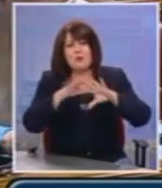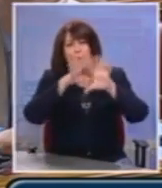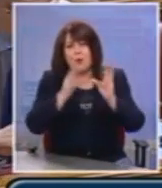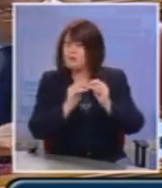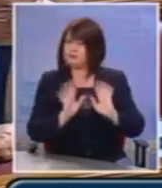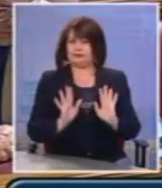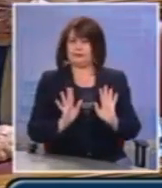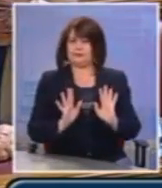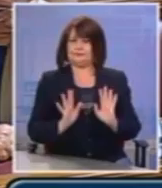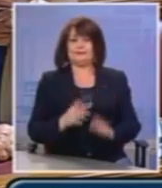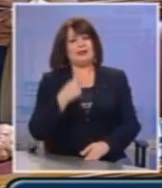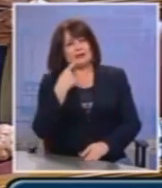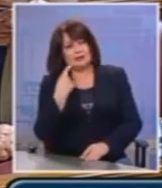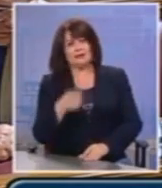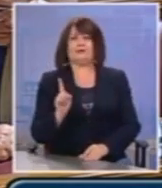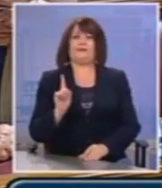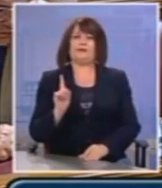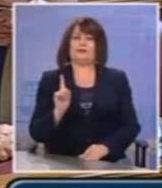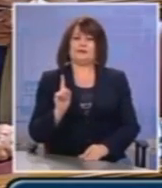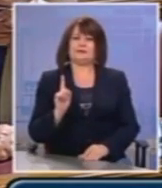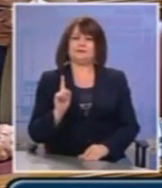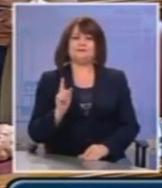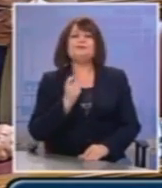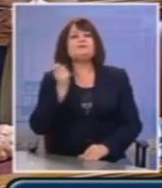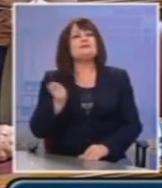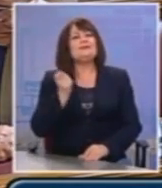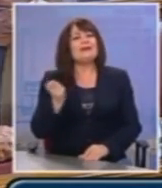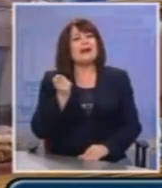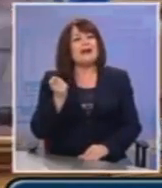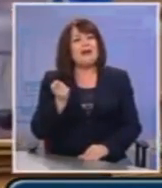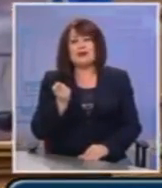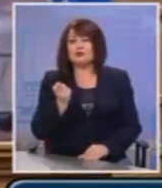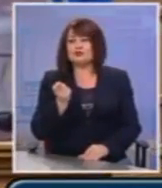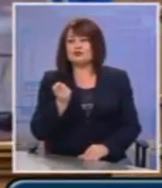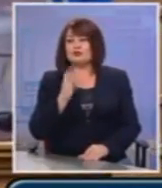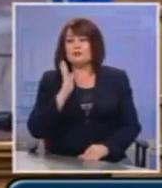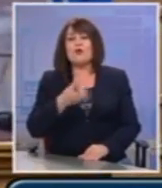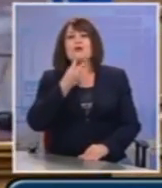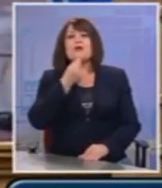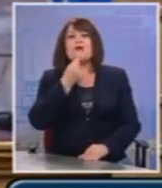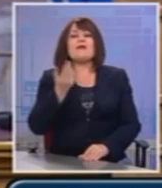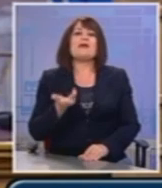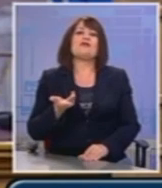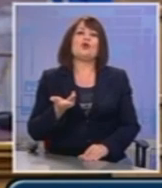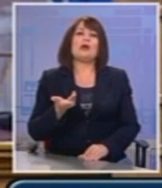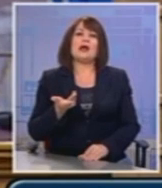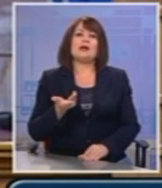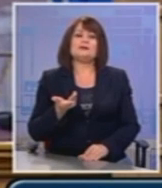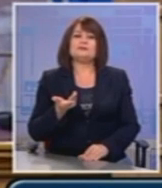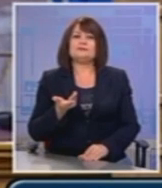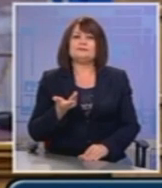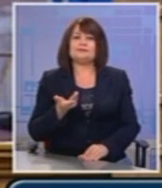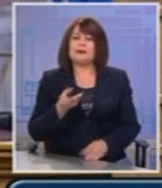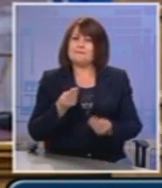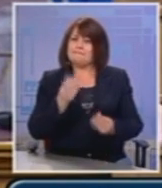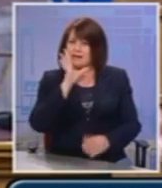καταστροφή είναι κά το οποίο μπορείς πολύ εύκολα στην